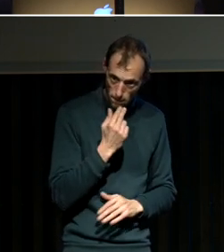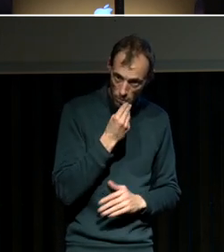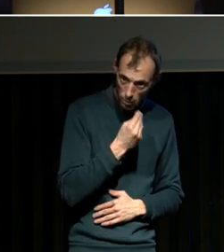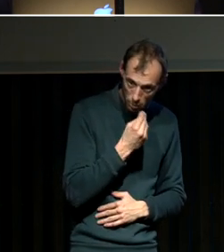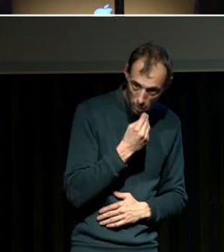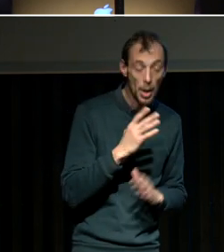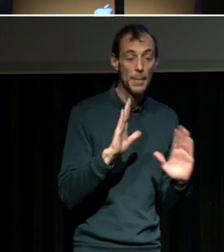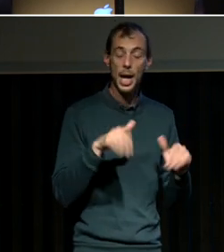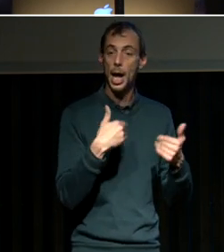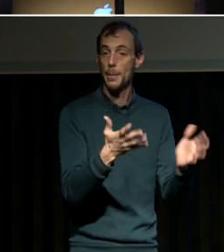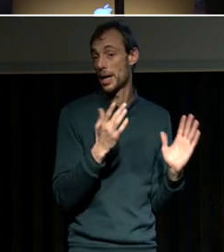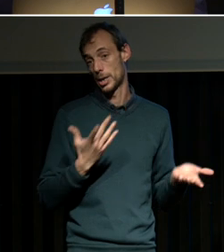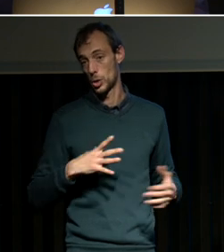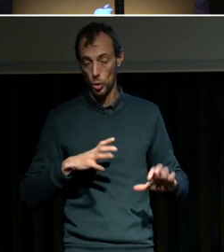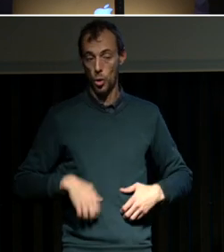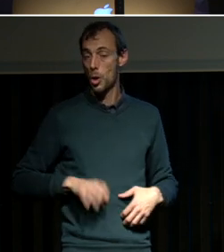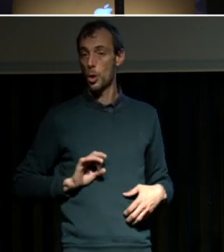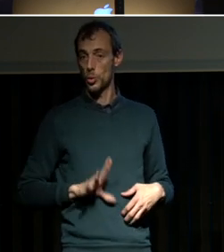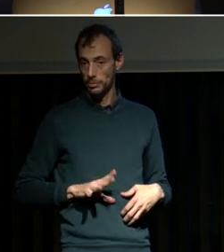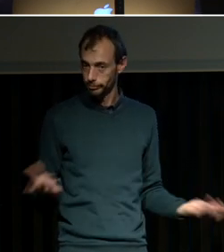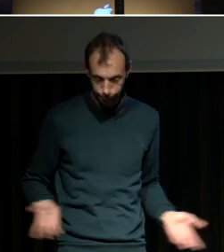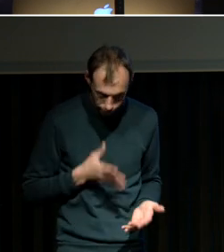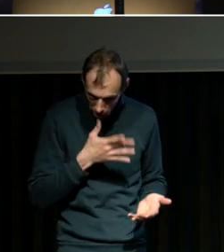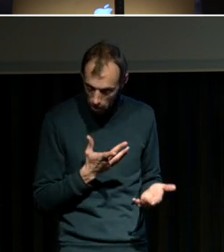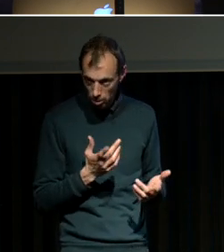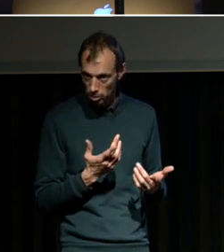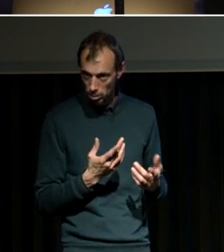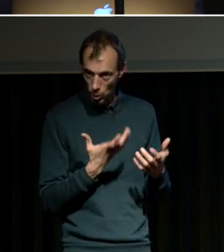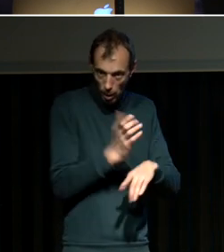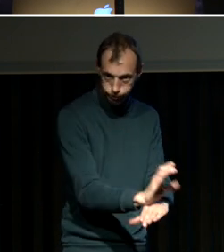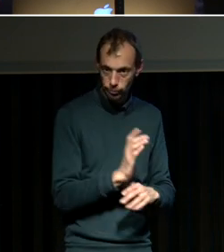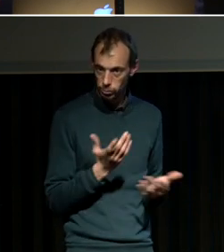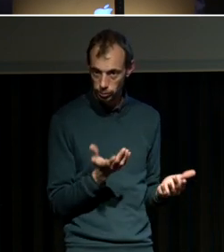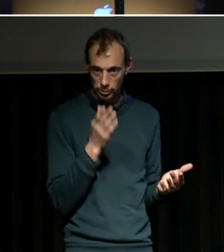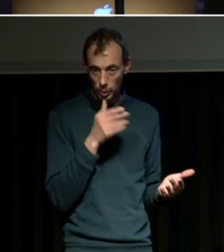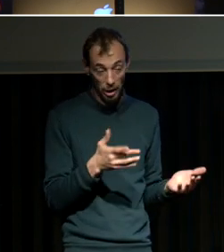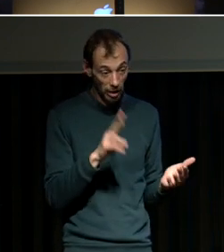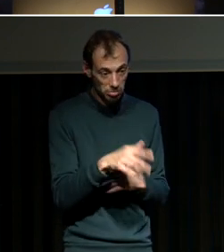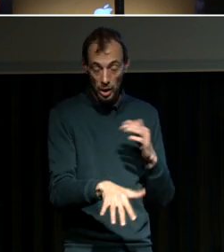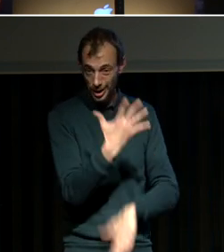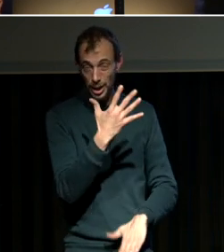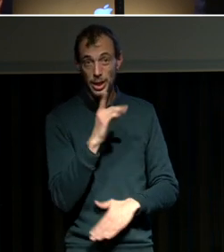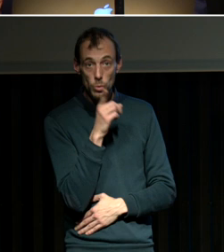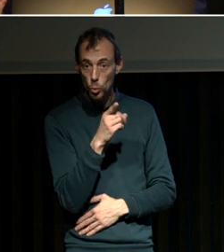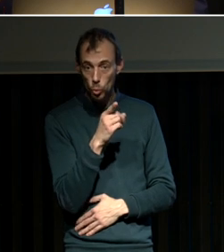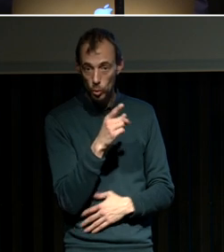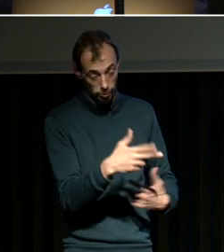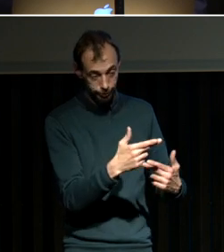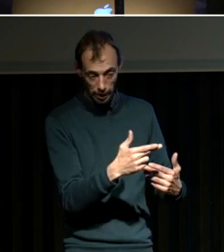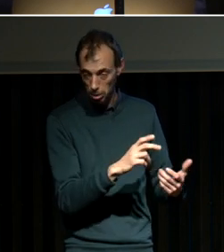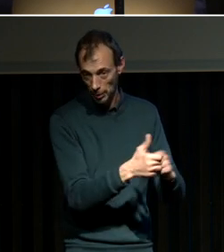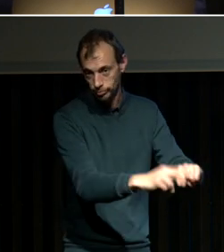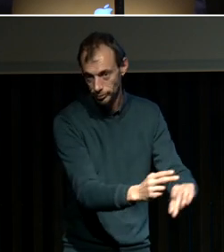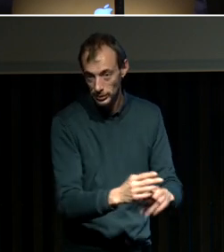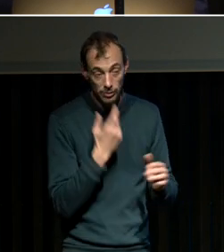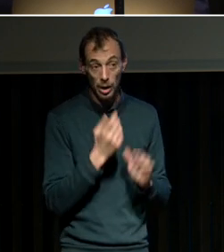homme, malheureusement, n'a pas survécu. Mais c'est la première greffe qui a fonctionné pendant 15 jours, qui a eu lieu en France dans les années 50. Donc